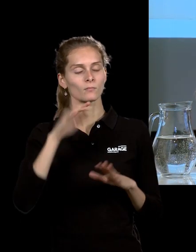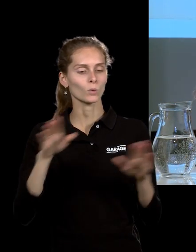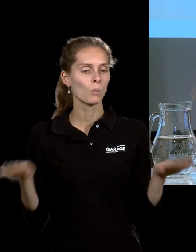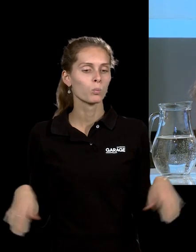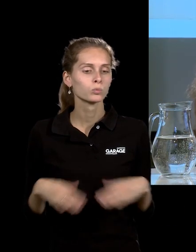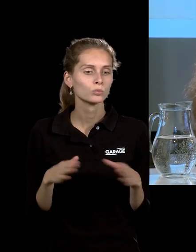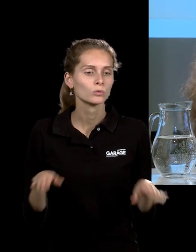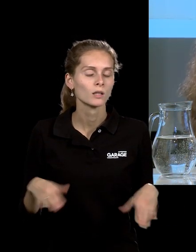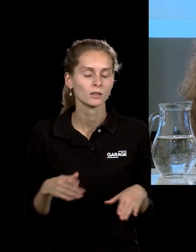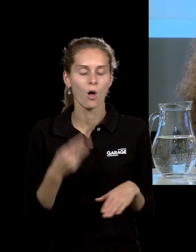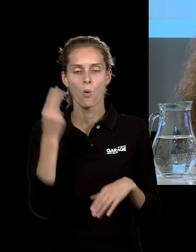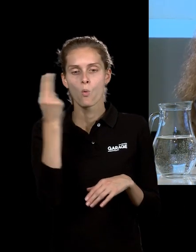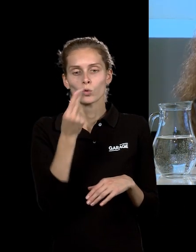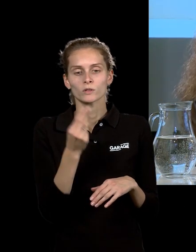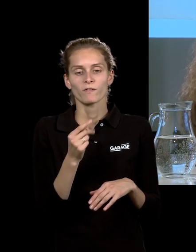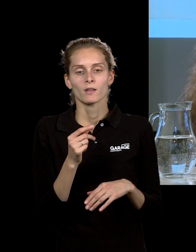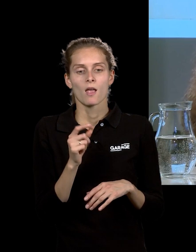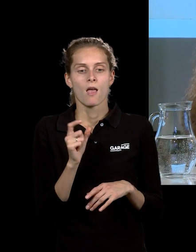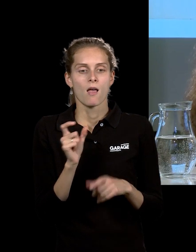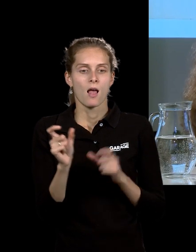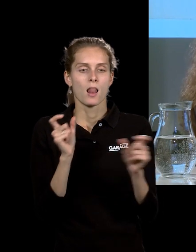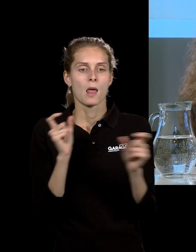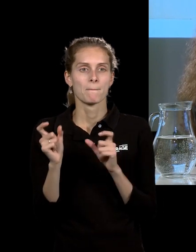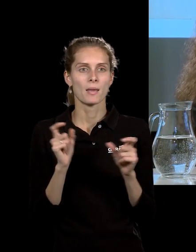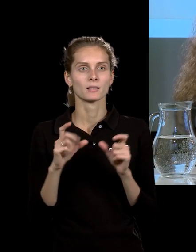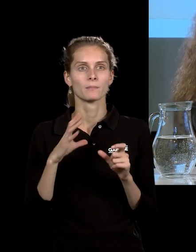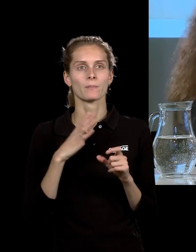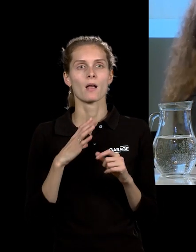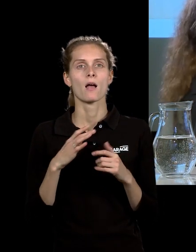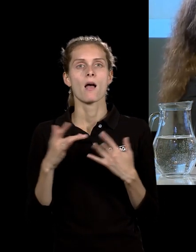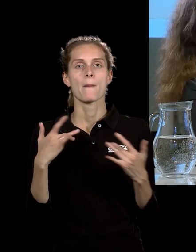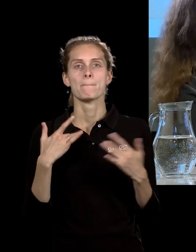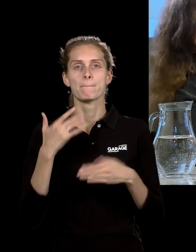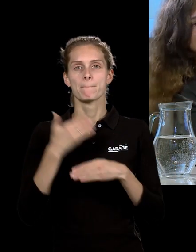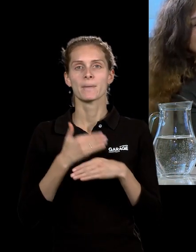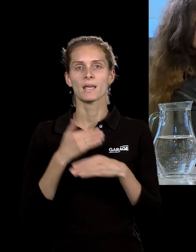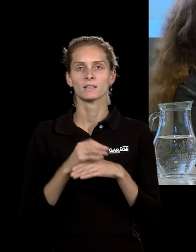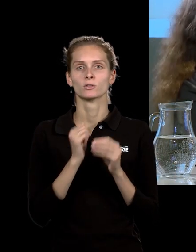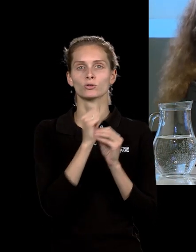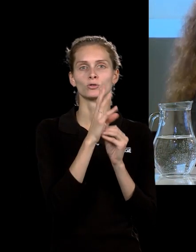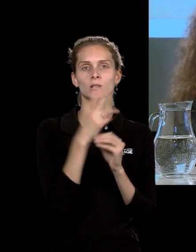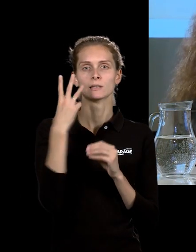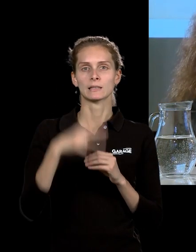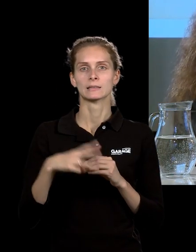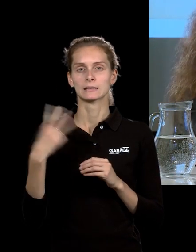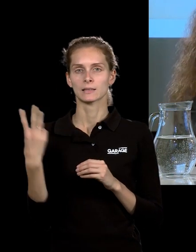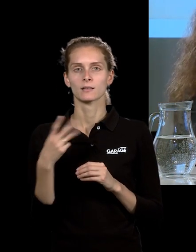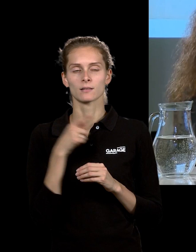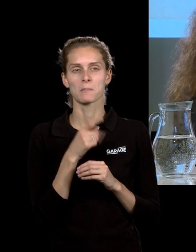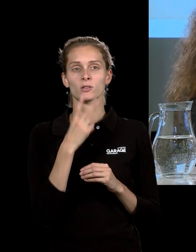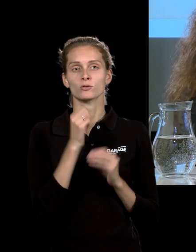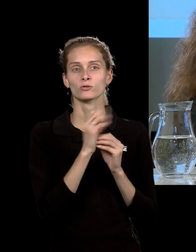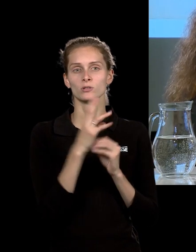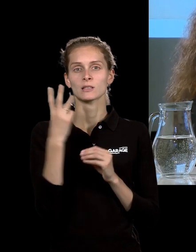пустоты как художественного элемента, да, знаменитая пьеса 4.33, которая состоит из 4 минут 33 секунд молчания, во